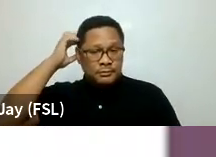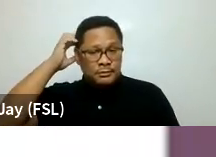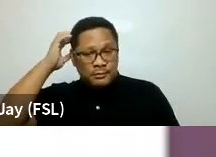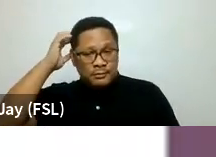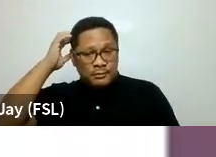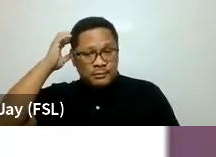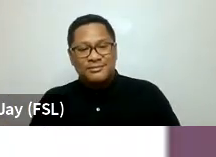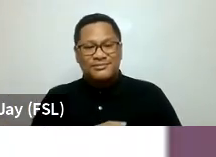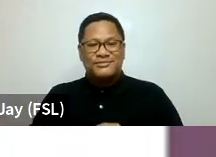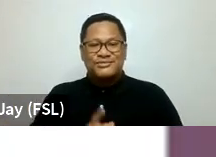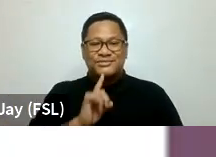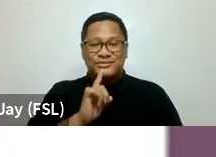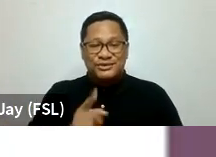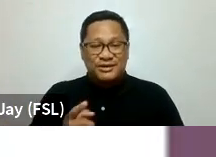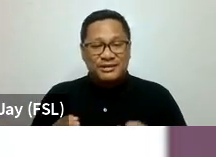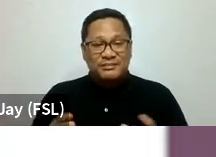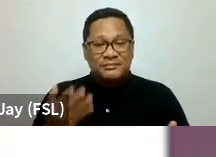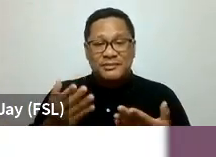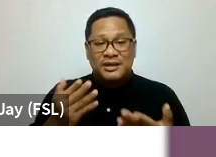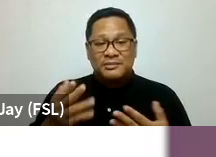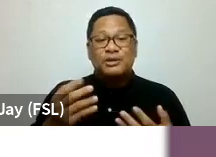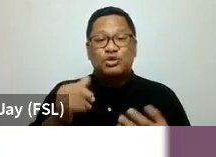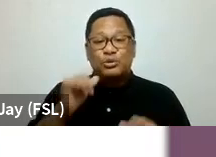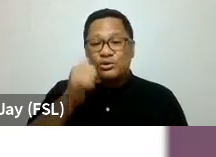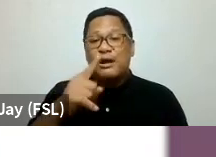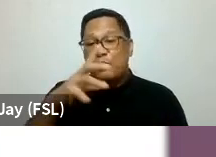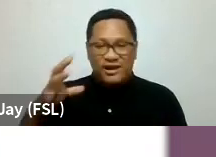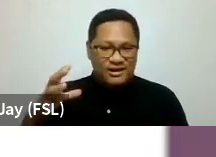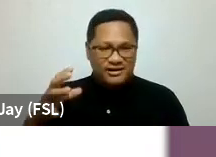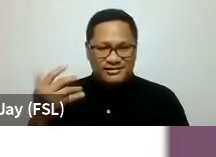Sige, practice pa ako. Baka bukas mo 100 na.